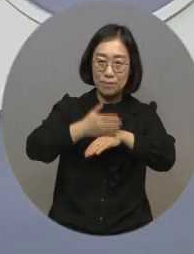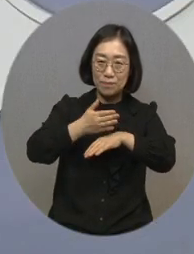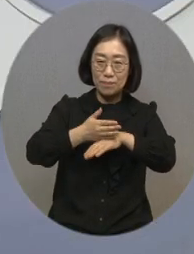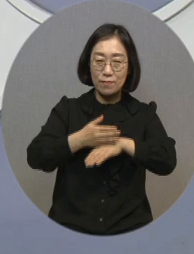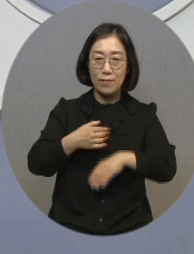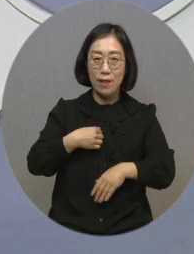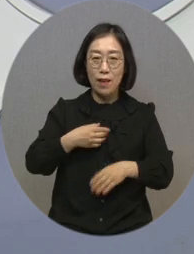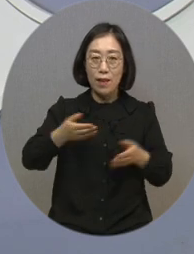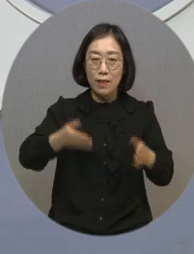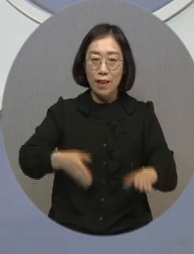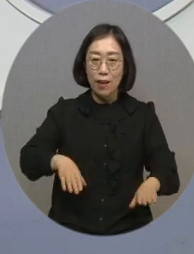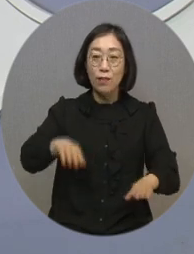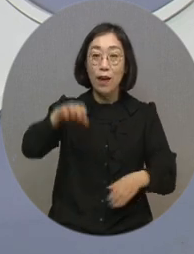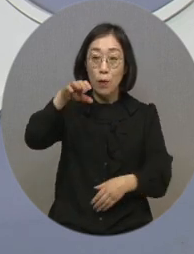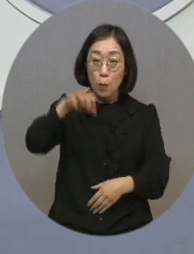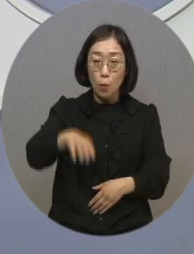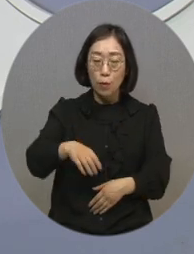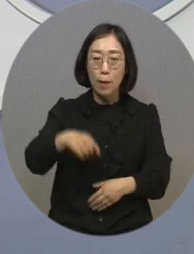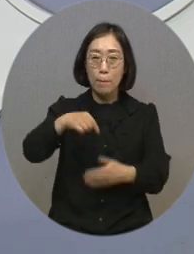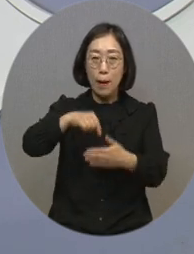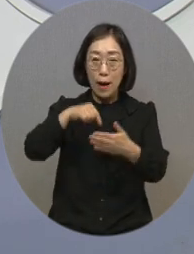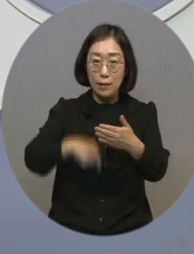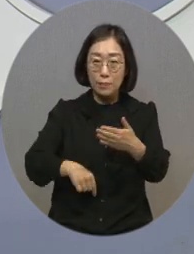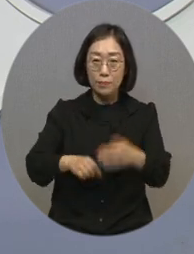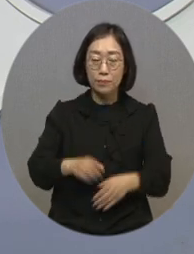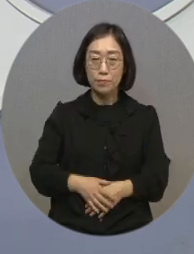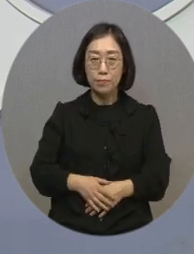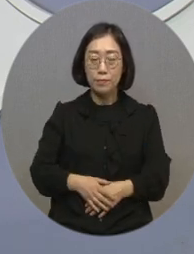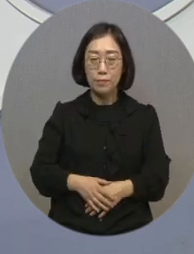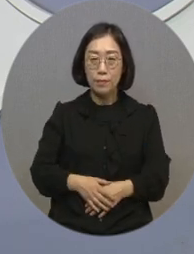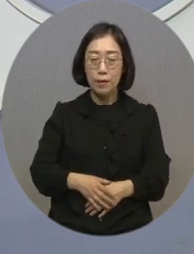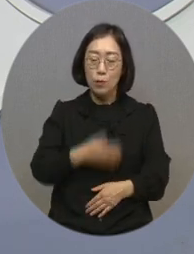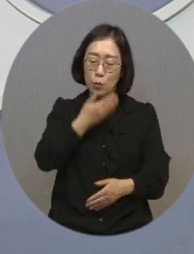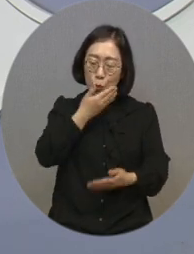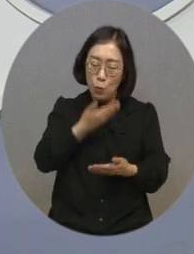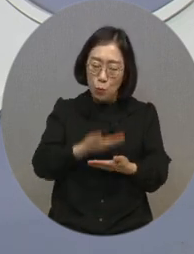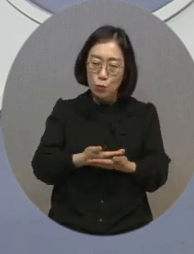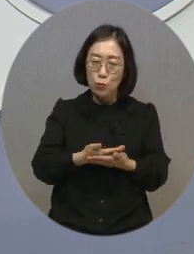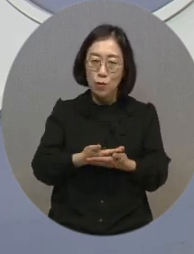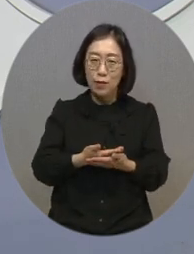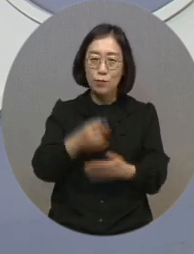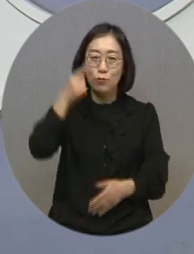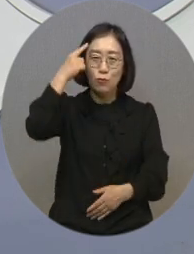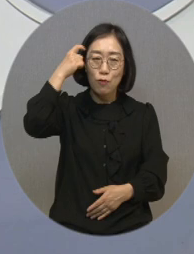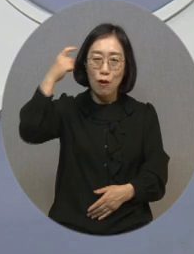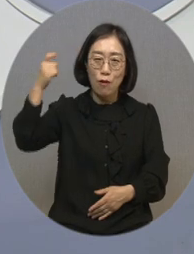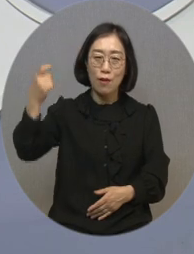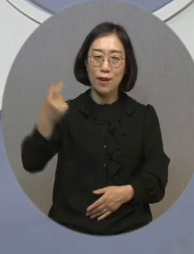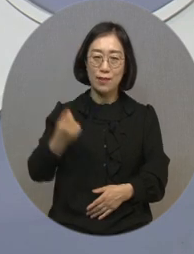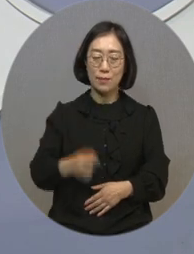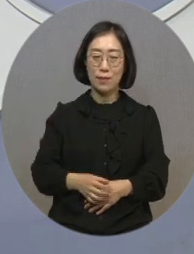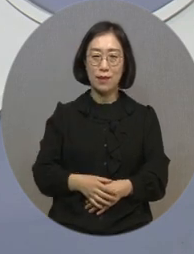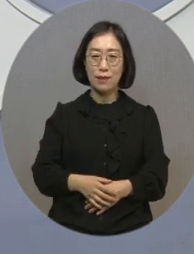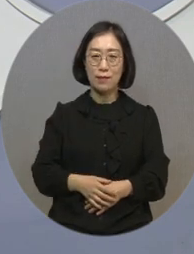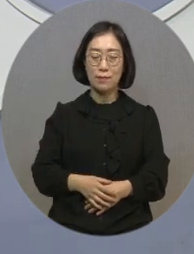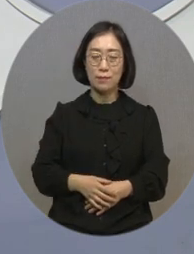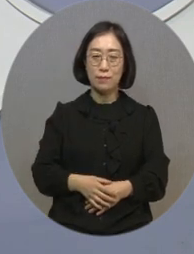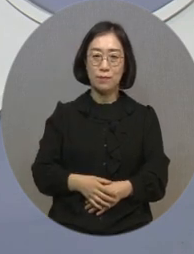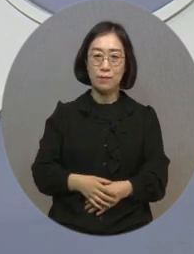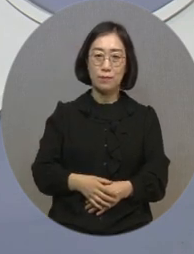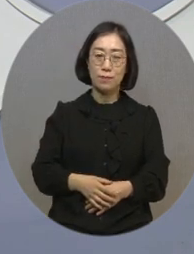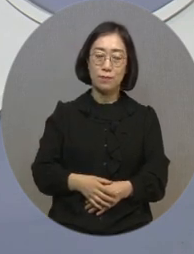어떻게 보면 고향이라는 게 마음속에 있다는 건 굉장히 소중한 경험이고 추억인 것 같습니다.